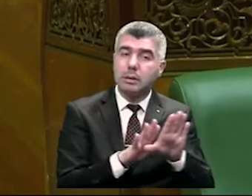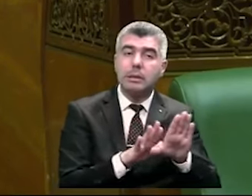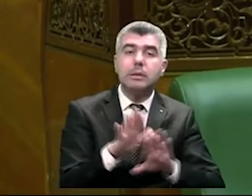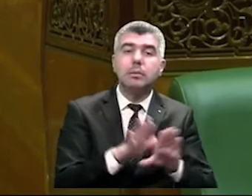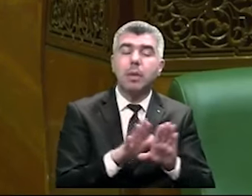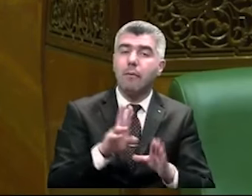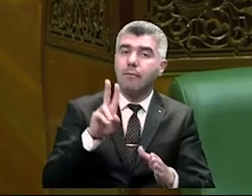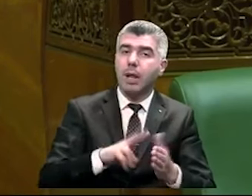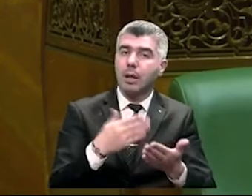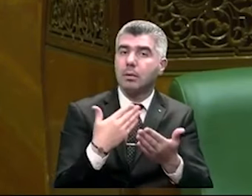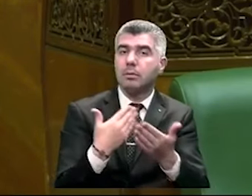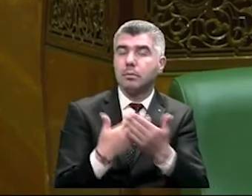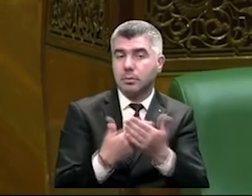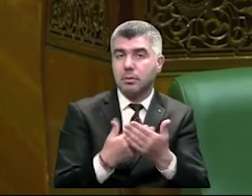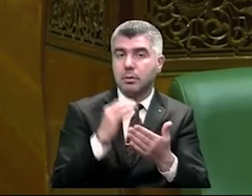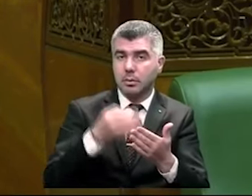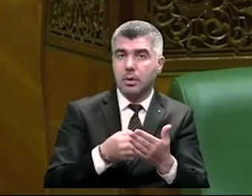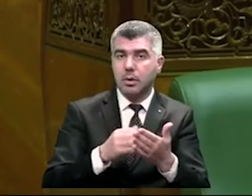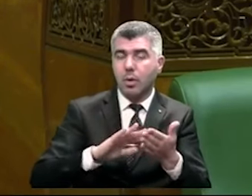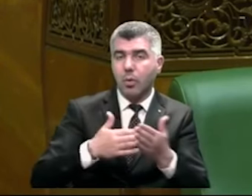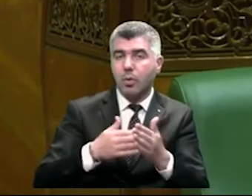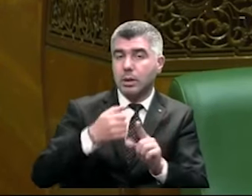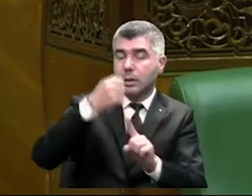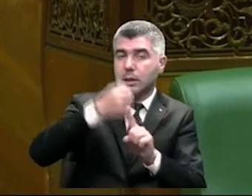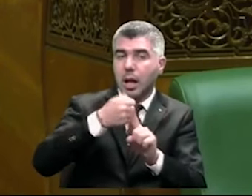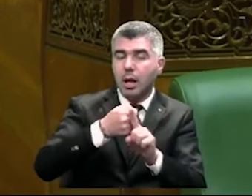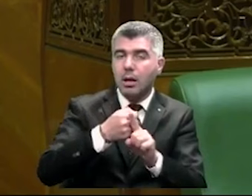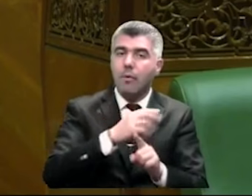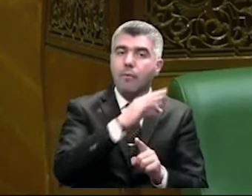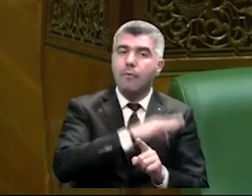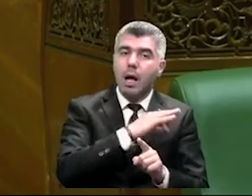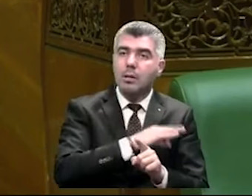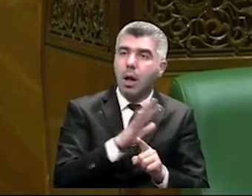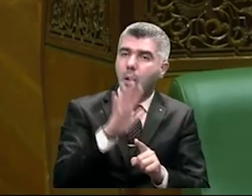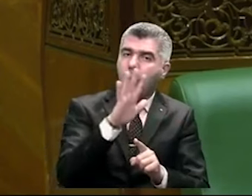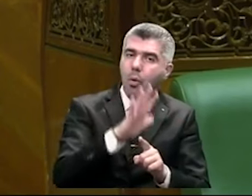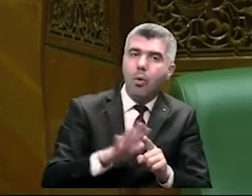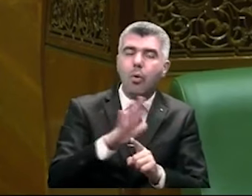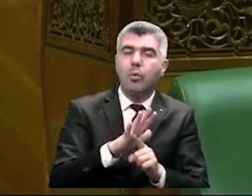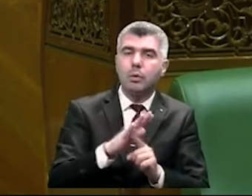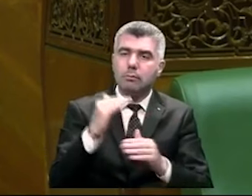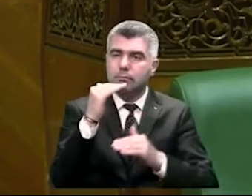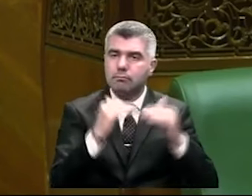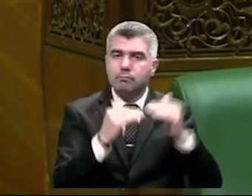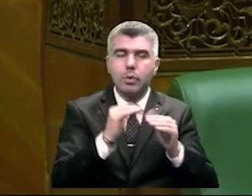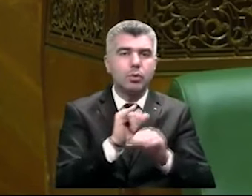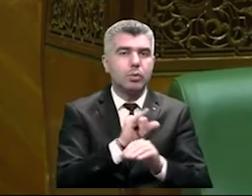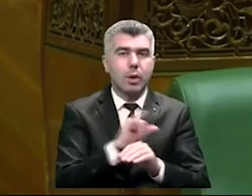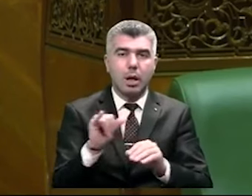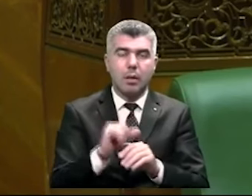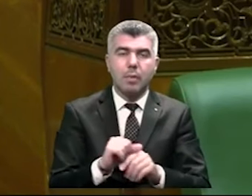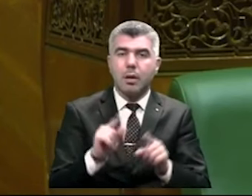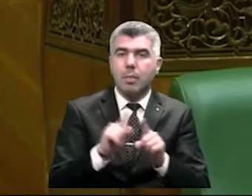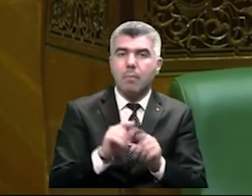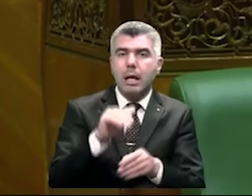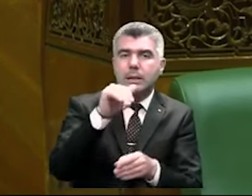حقيقيه ورغبه خالصه في الاصلاح الذي يستهدف المصلحه العامه وليس الفئويه او الشعبويه او من اجل مصالح